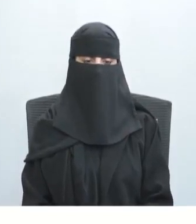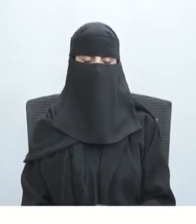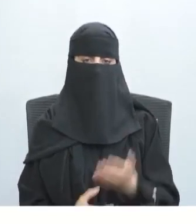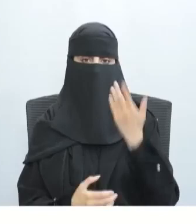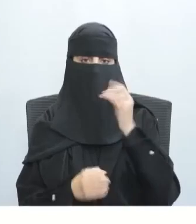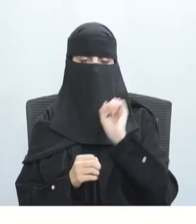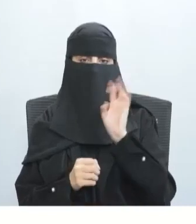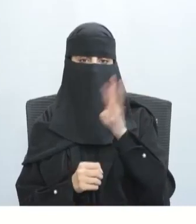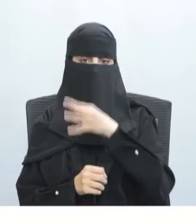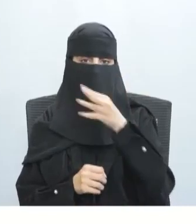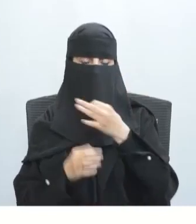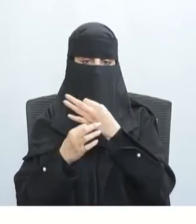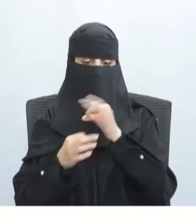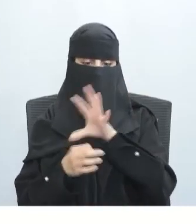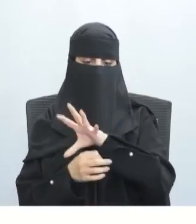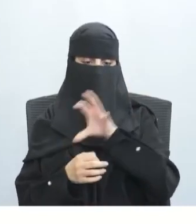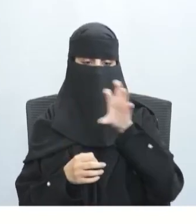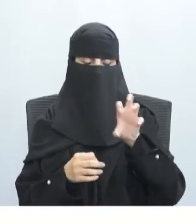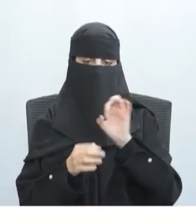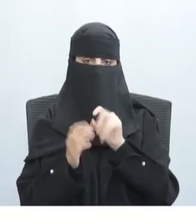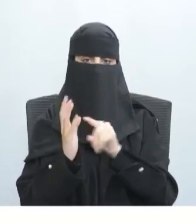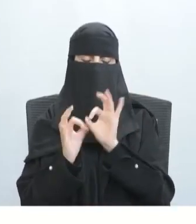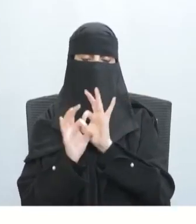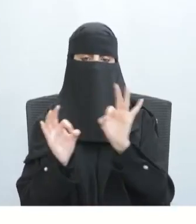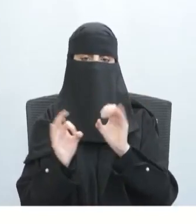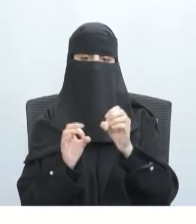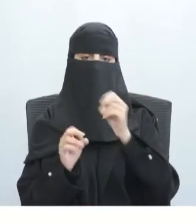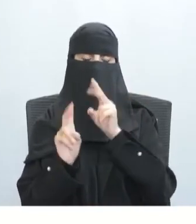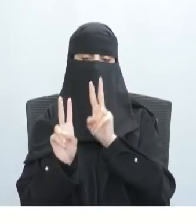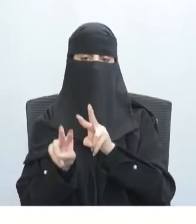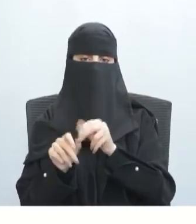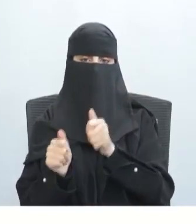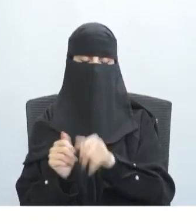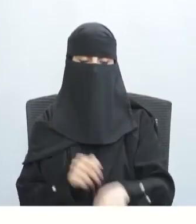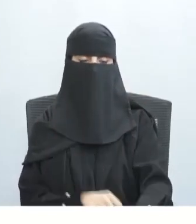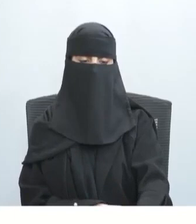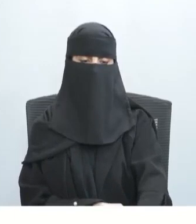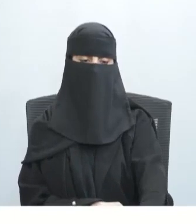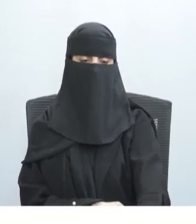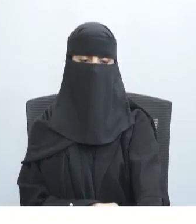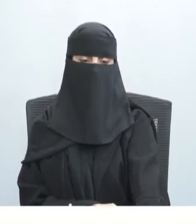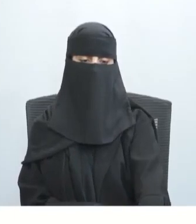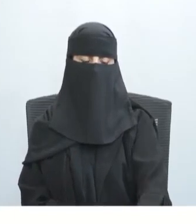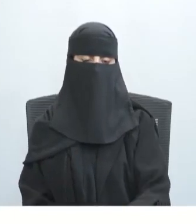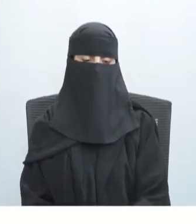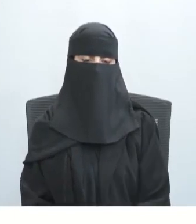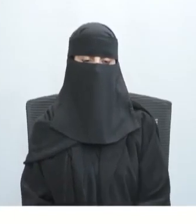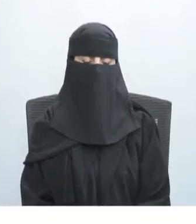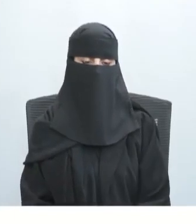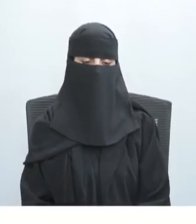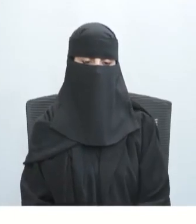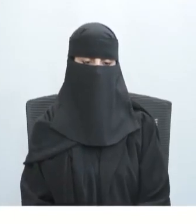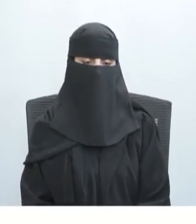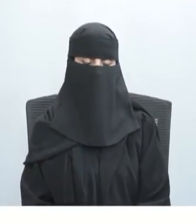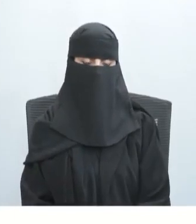جداول اكسل نطبق بنسخ هذه المعادلات وبالتاكيد سيظهر لديك المبلغ نظيره ان هذه الجداول